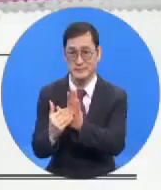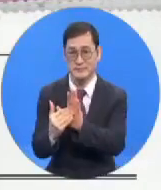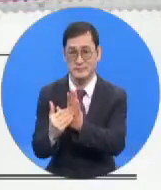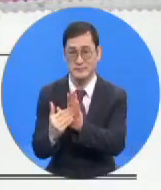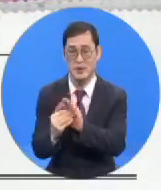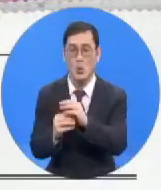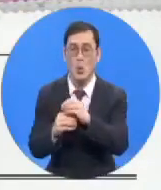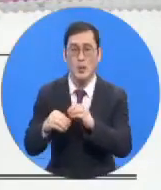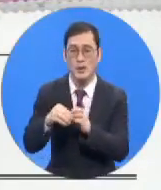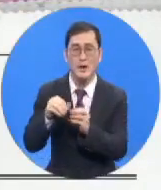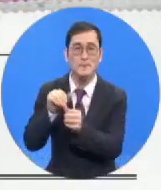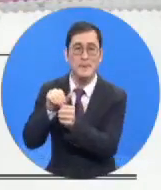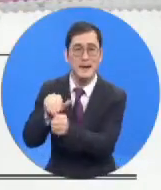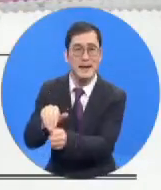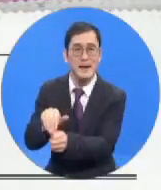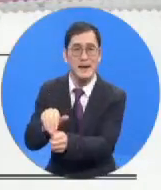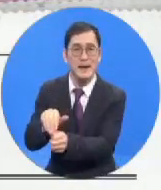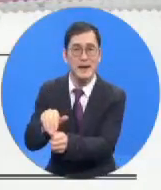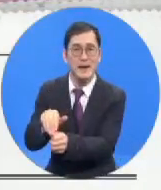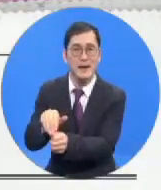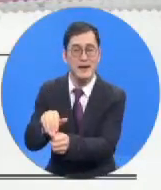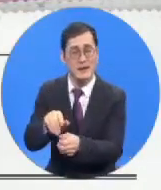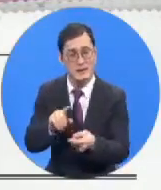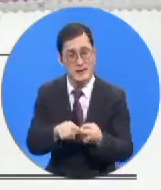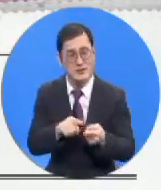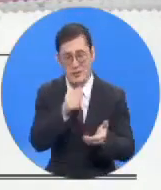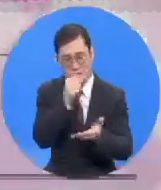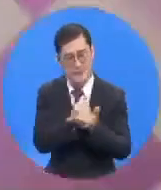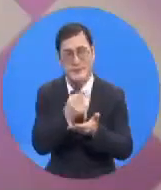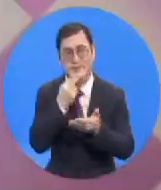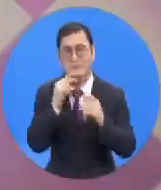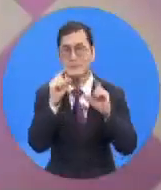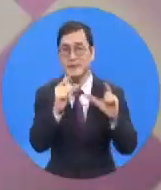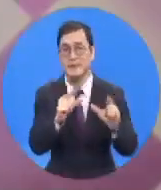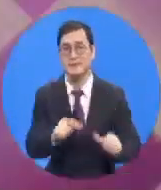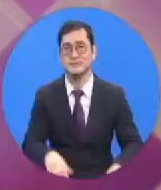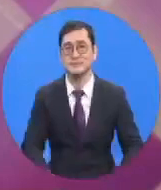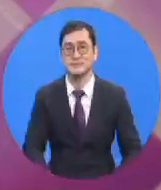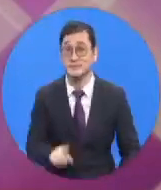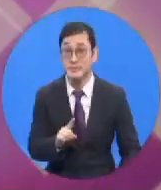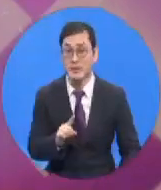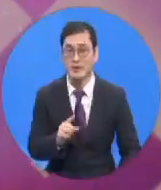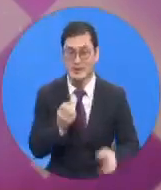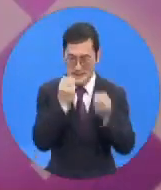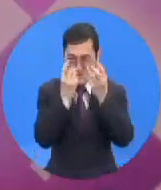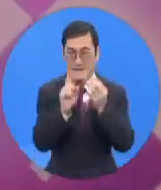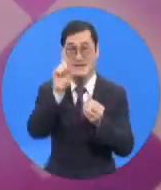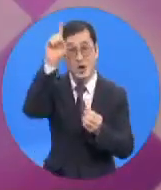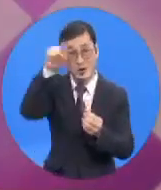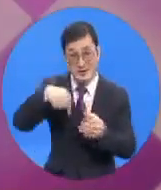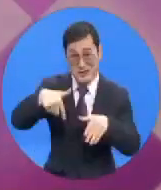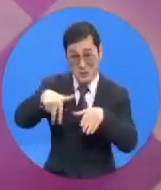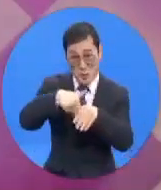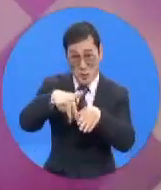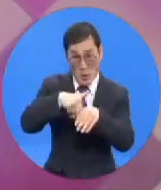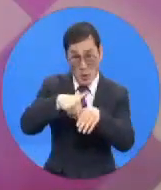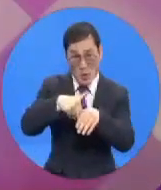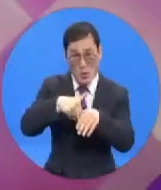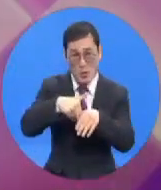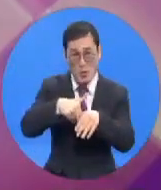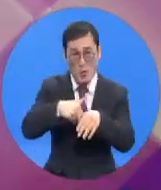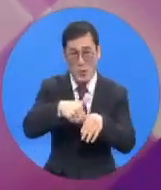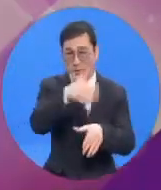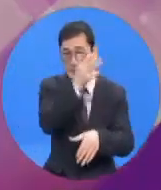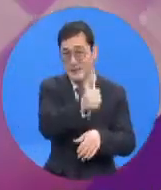무죄와 K방역 이렇게 저희 정했는데요. 신천지 이만희 총회장이 역학조사를 방해했다 이